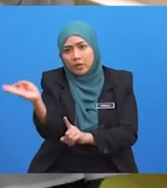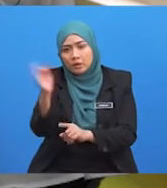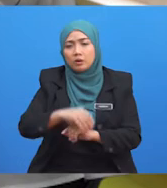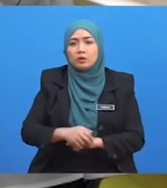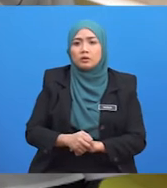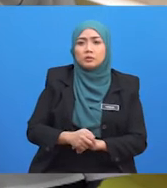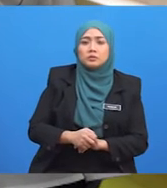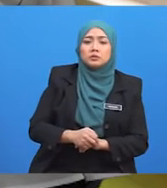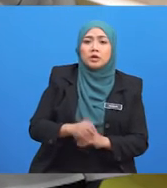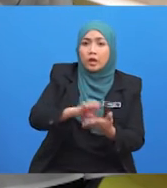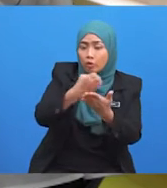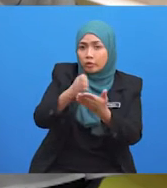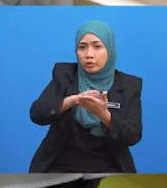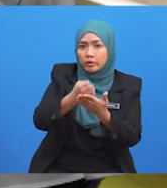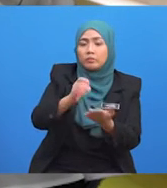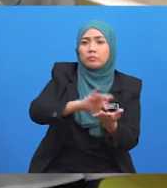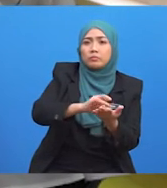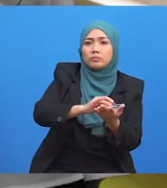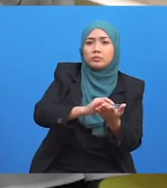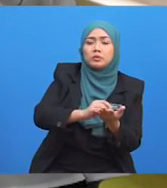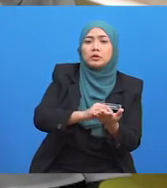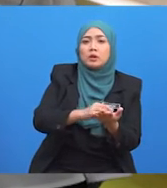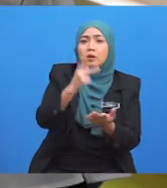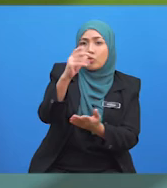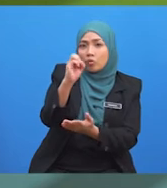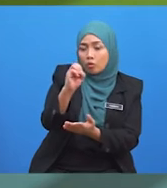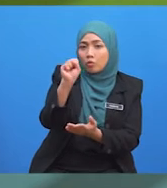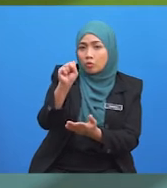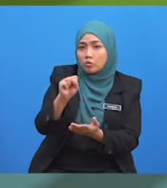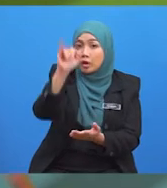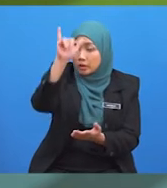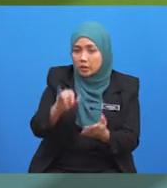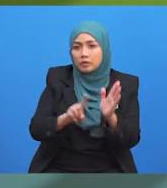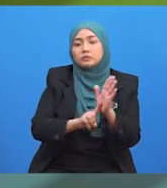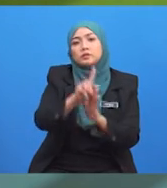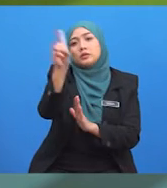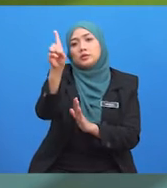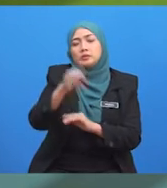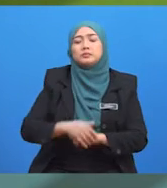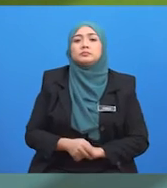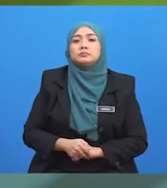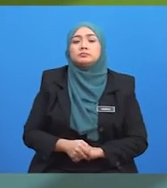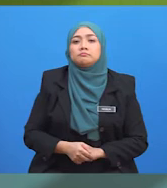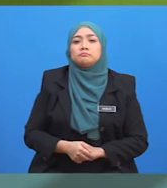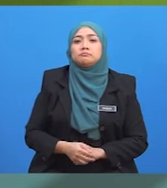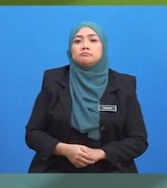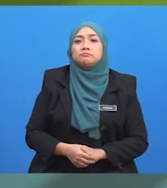ekonomi dan perubatan yang tinggi kepada negara. Setuju, Cikgu. Tambahan